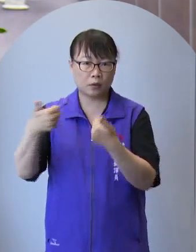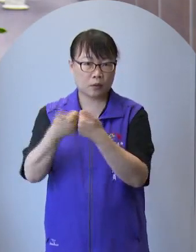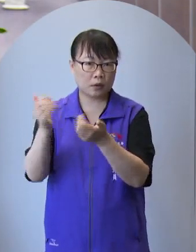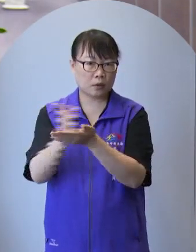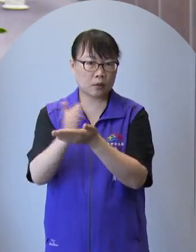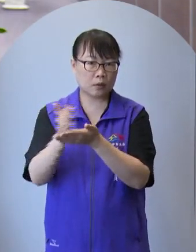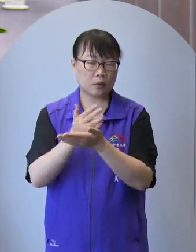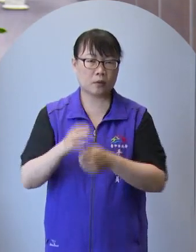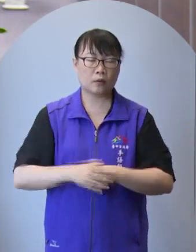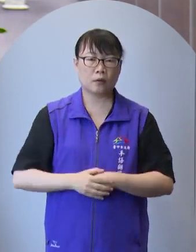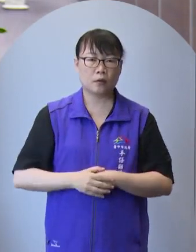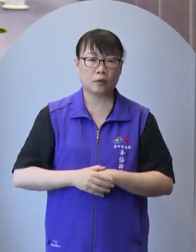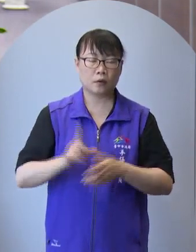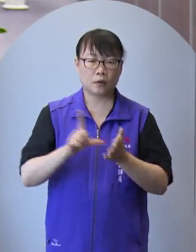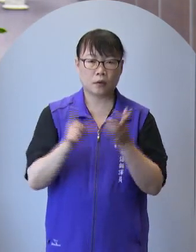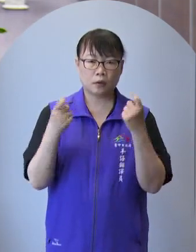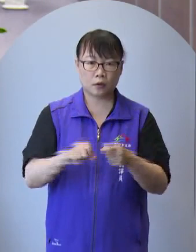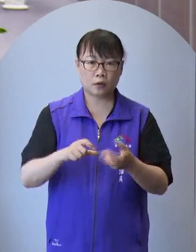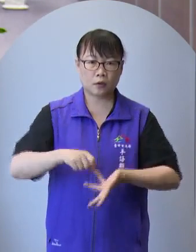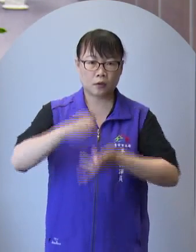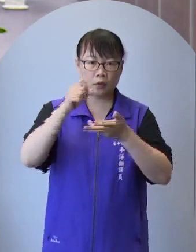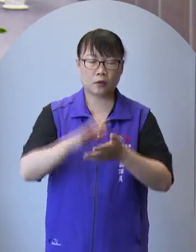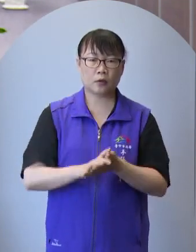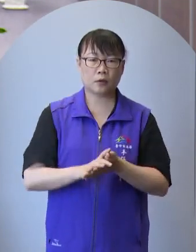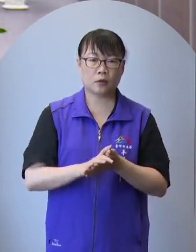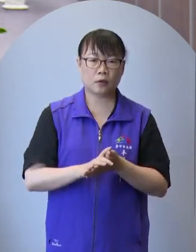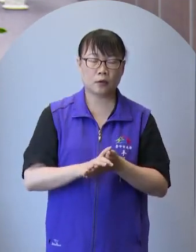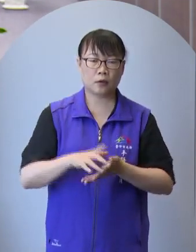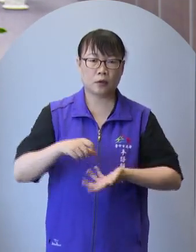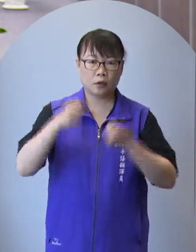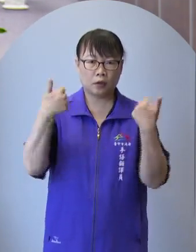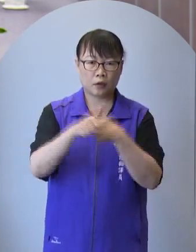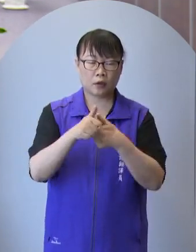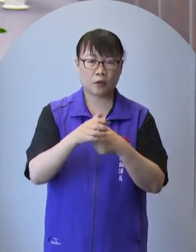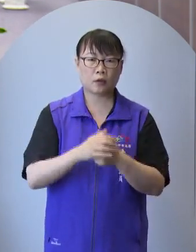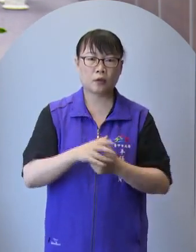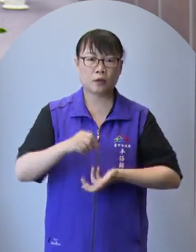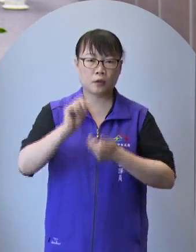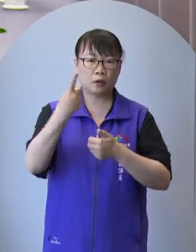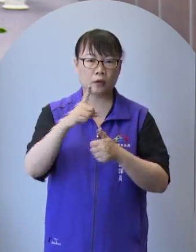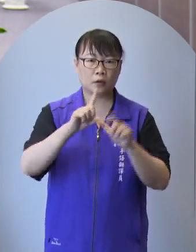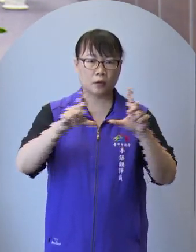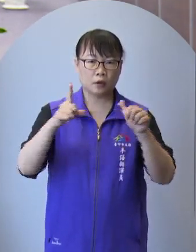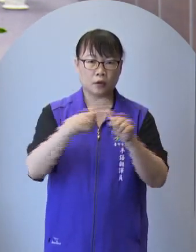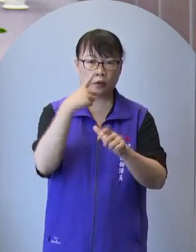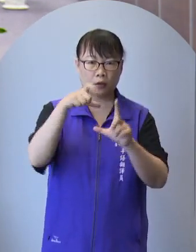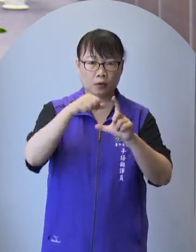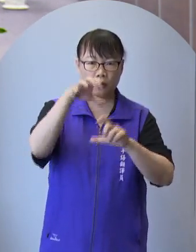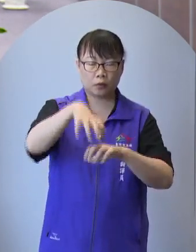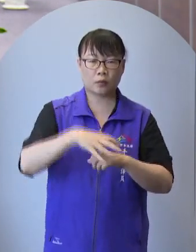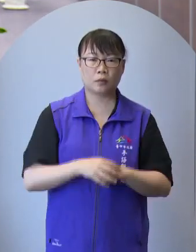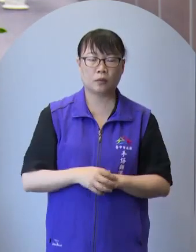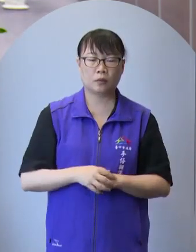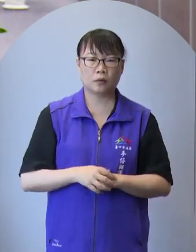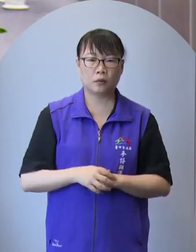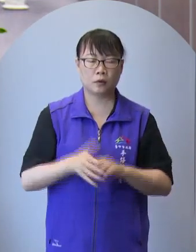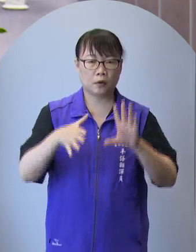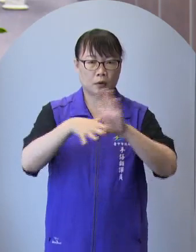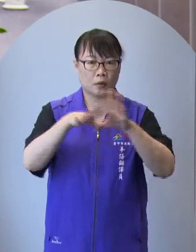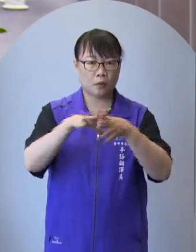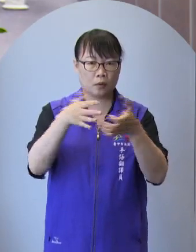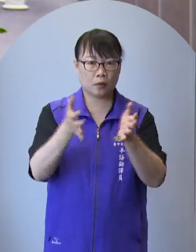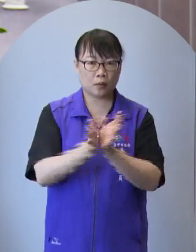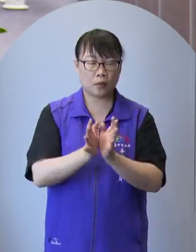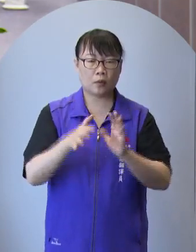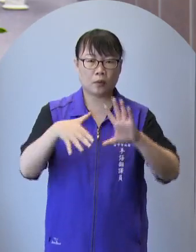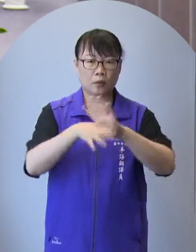议。 临时提案一案，案号0电01，提案机关大甲区公所，案由文化部文